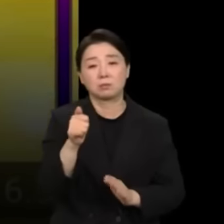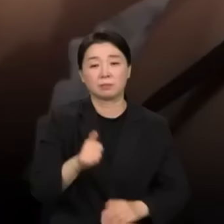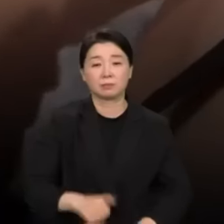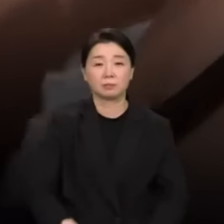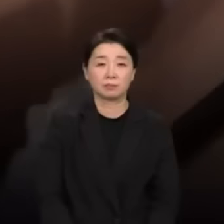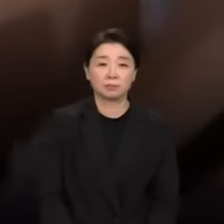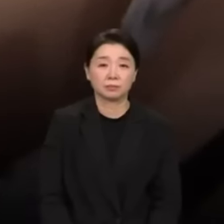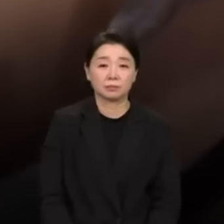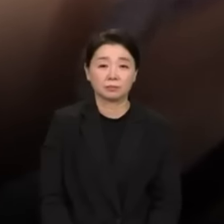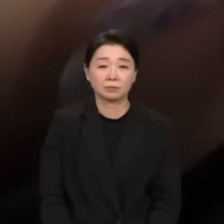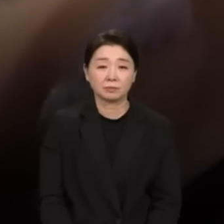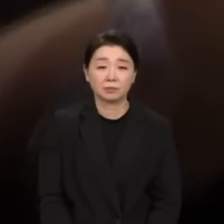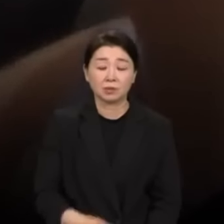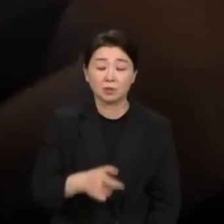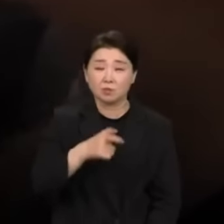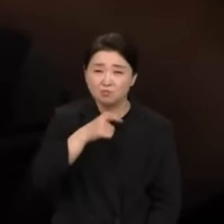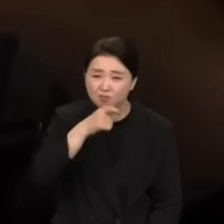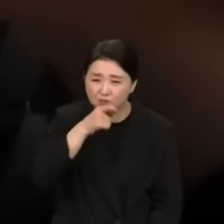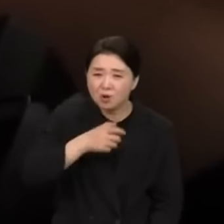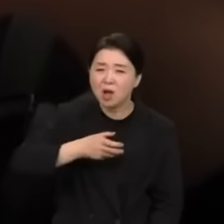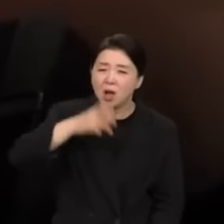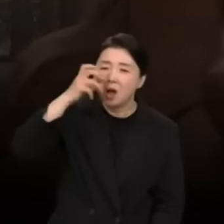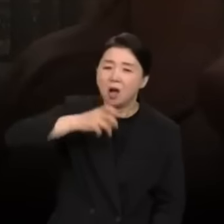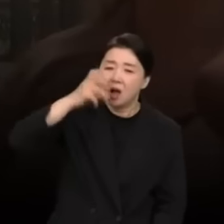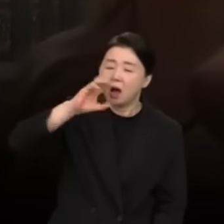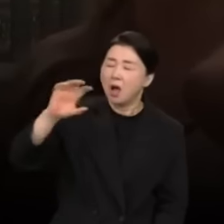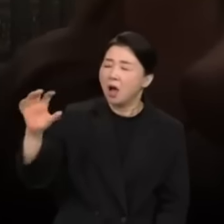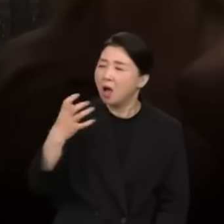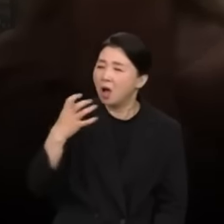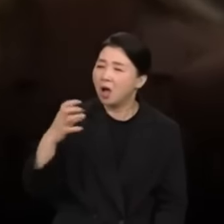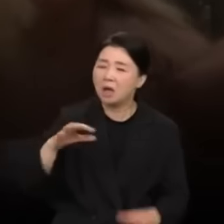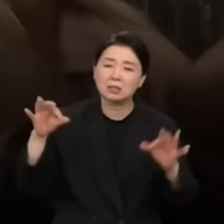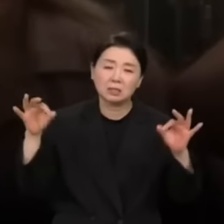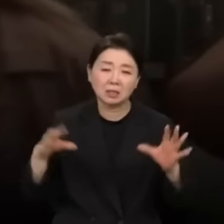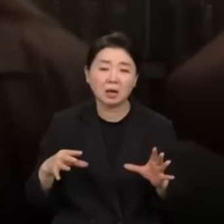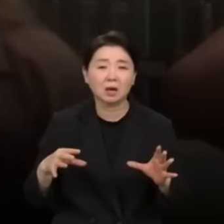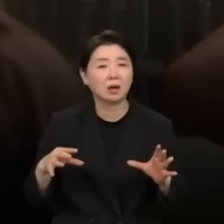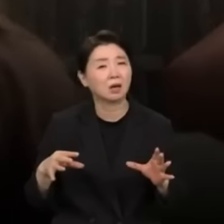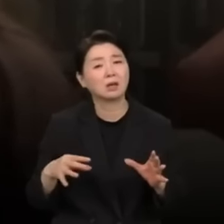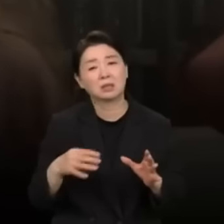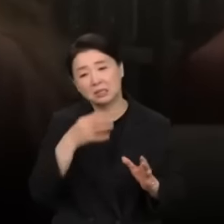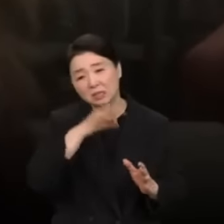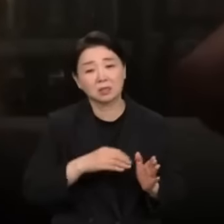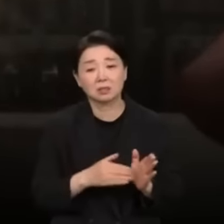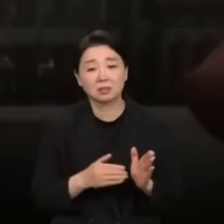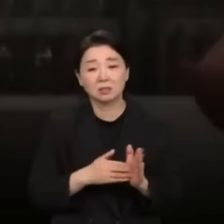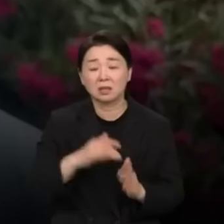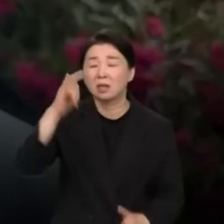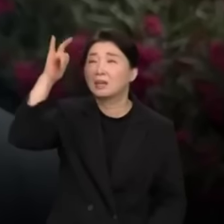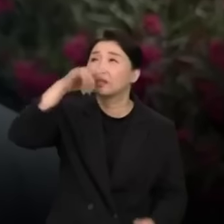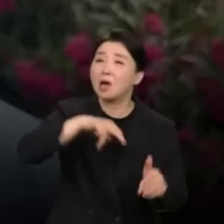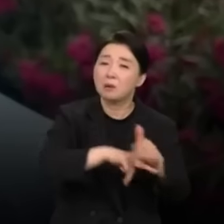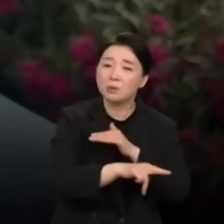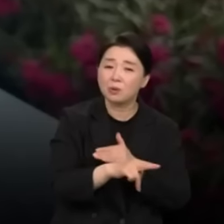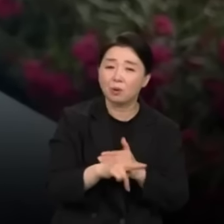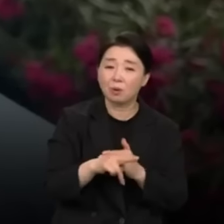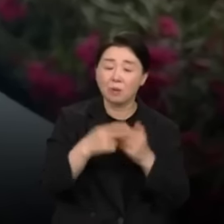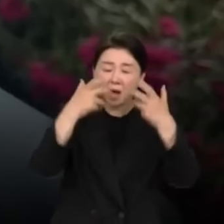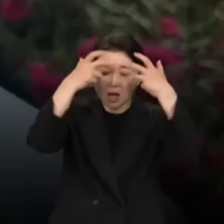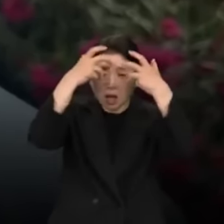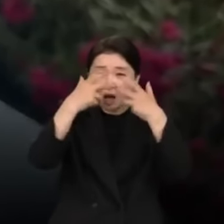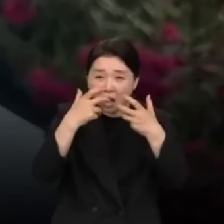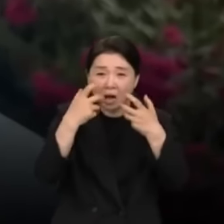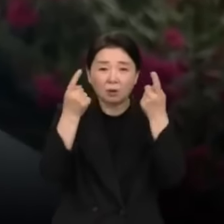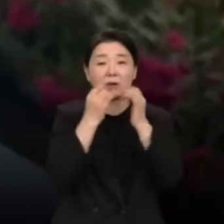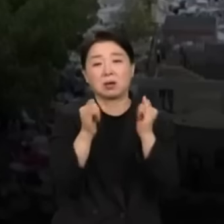뛰어넘습니다. 물도 선풍기도 열기를 식히는 건 잠시뿐입니다. 태양을 피하려는 듯 방호복을 입은